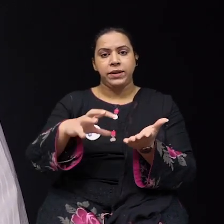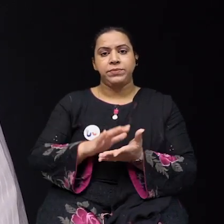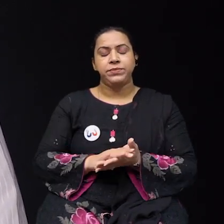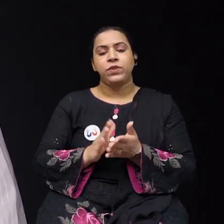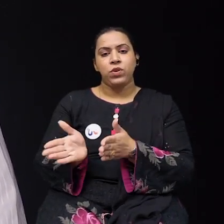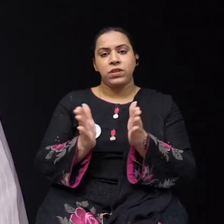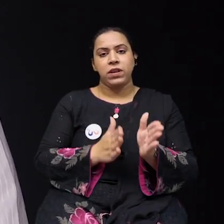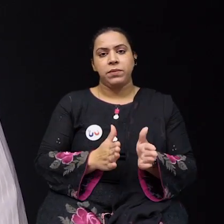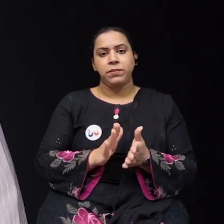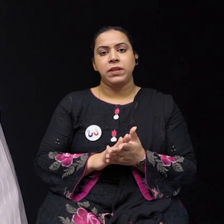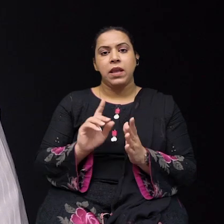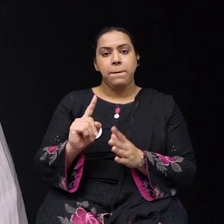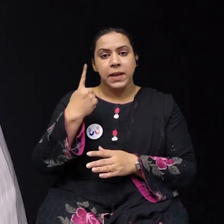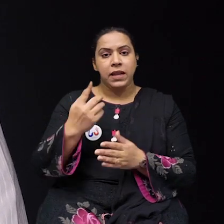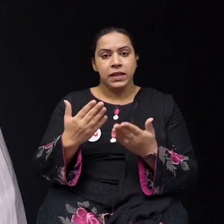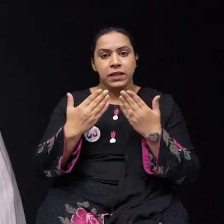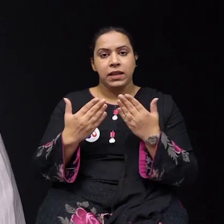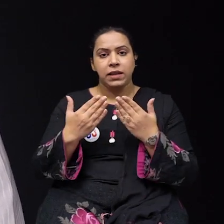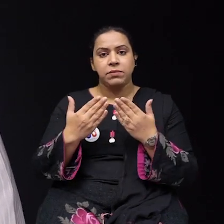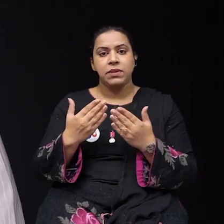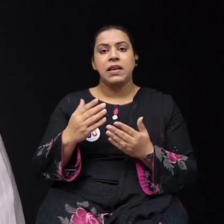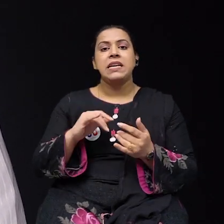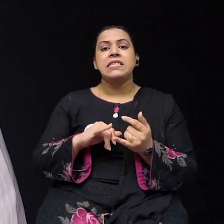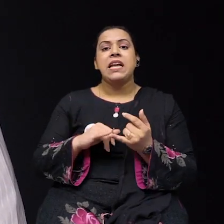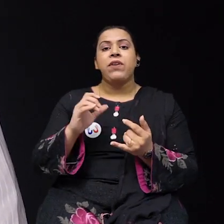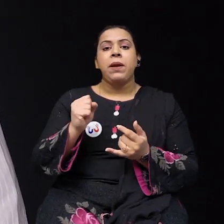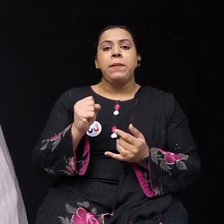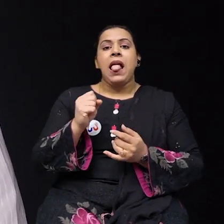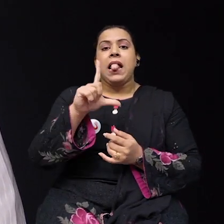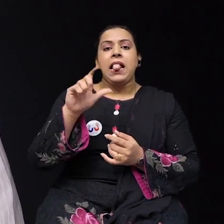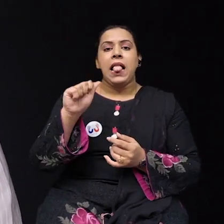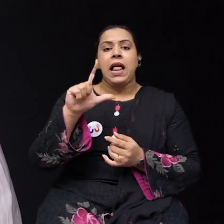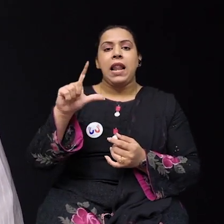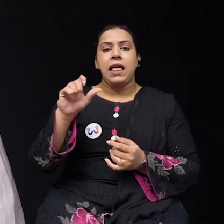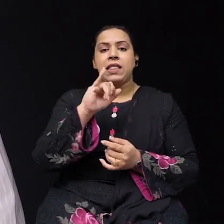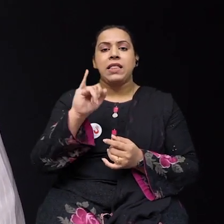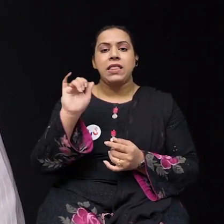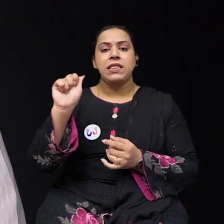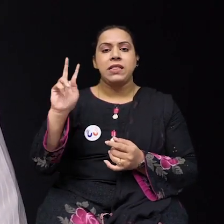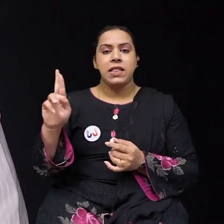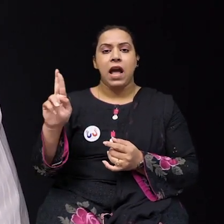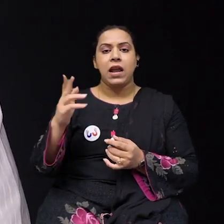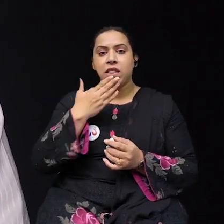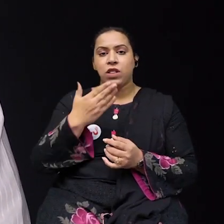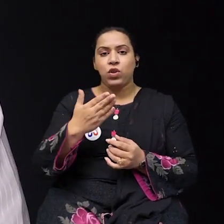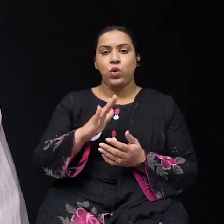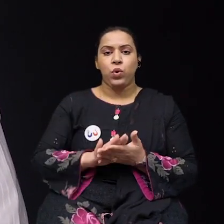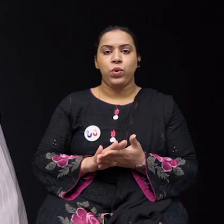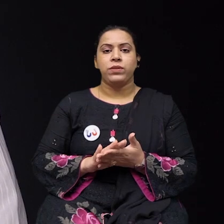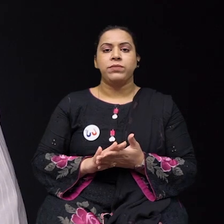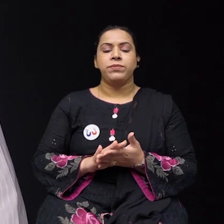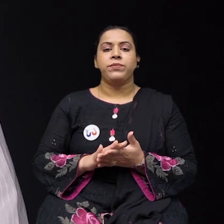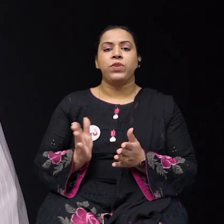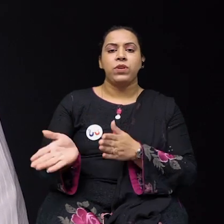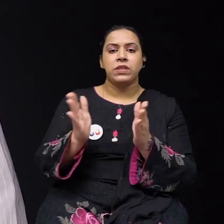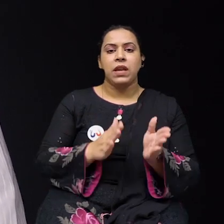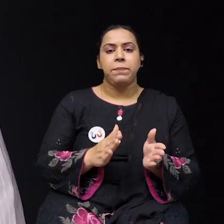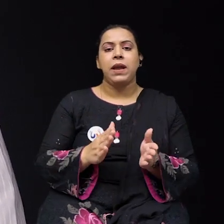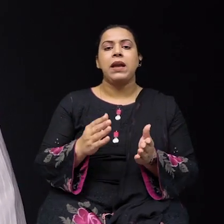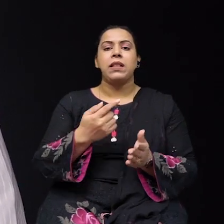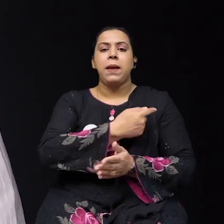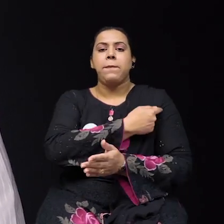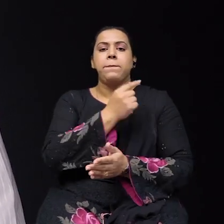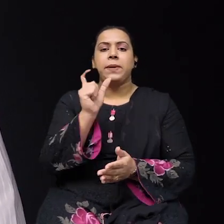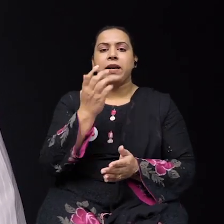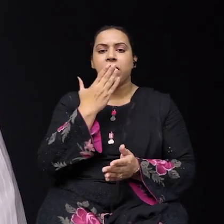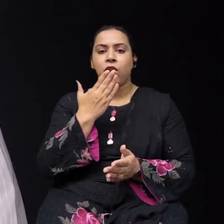میں، اس کے بعد پہلی تعلیم سینٹ میریز لال آزار میں، پھر ایجسن کالج، پھر کنگ ایڈورڈ